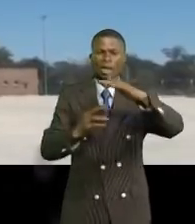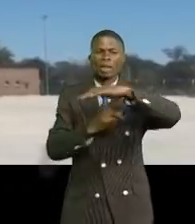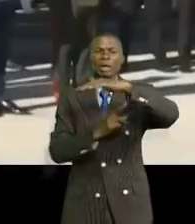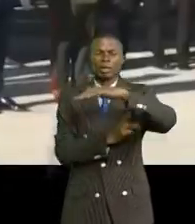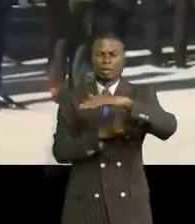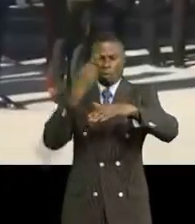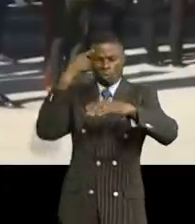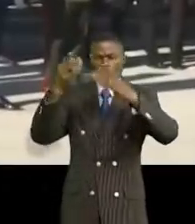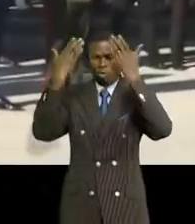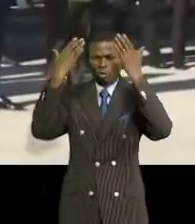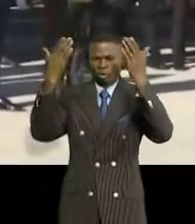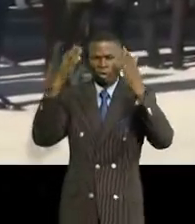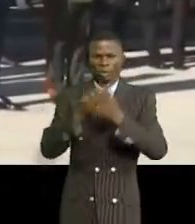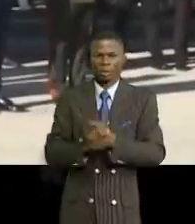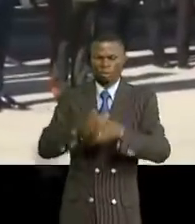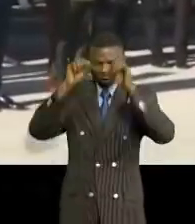zambien